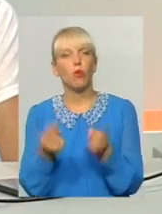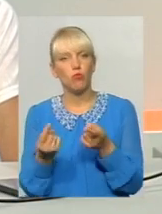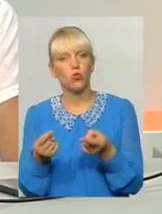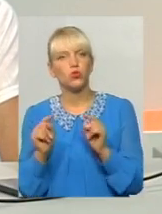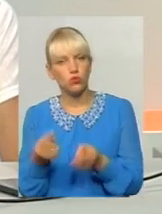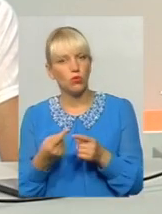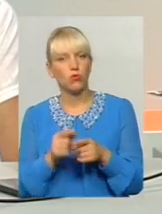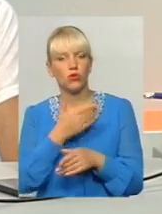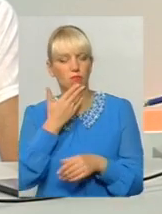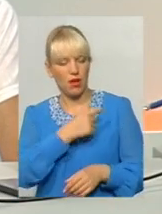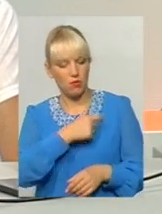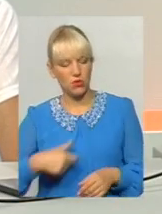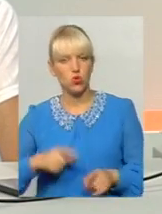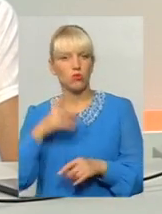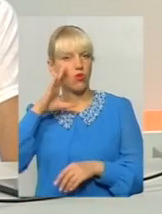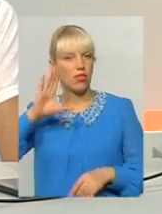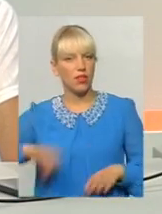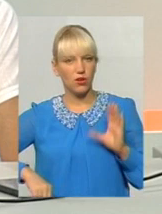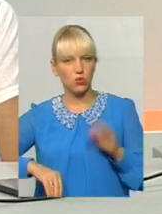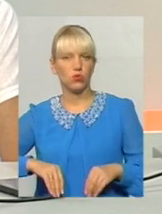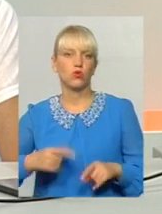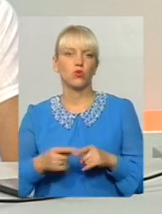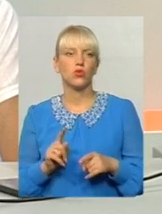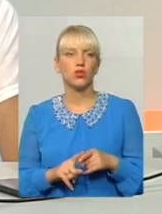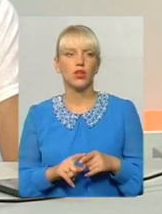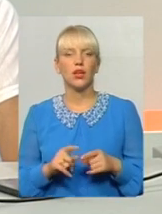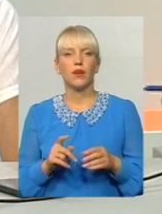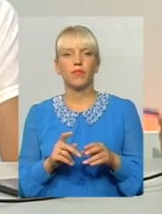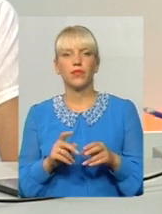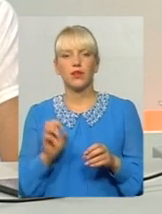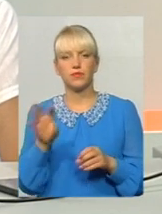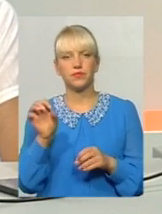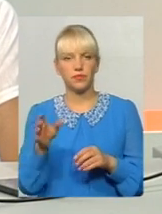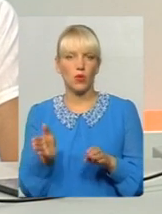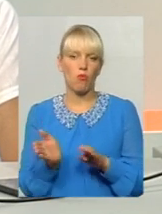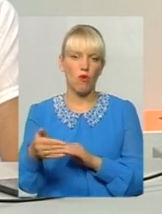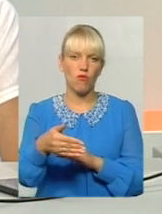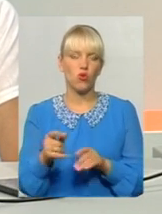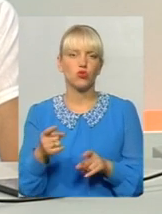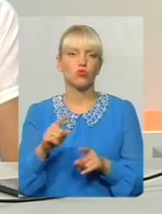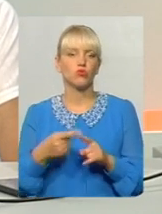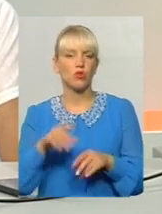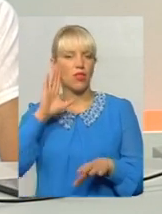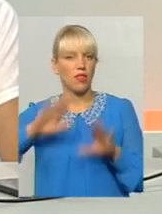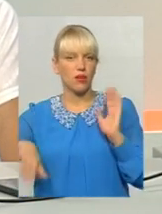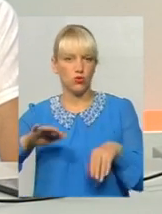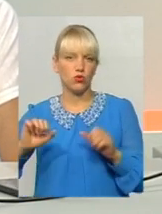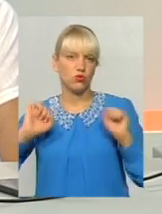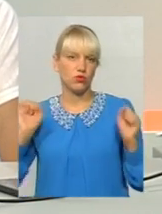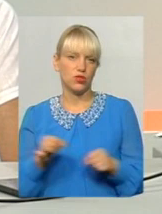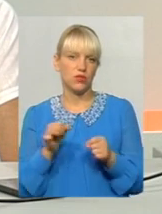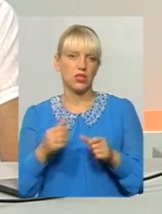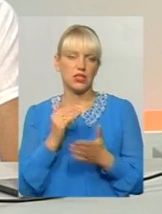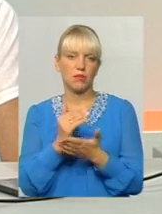нехтують пасками безпеки? Чому нехтують показчиками поворота? Чому нехтують швидкісним режимом? Так, дійсно, ми не маємо змоги